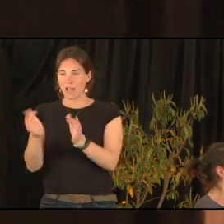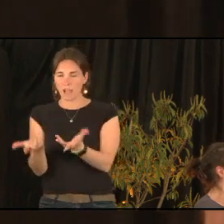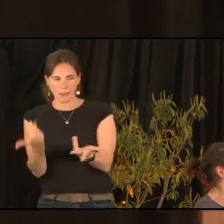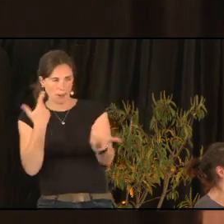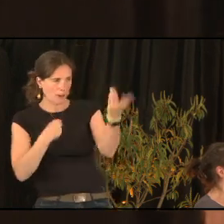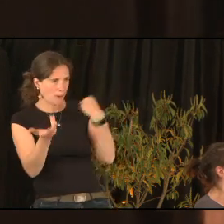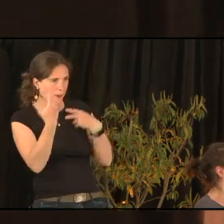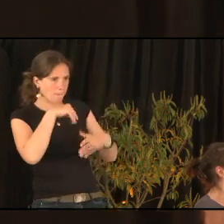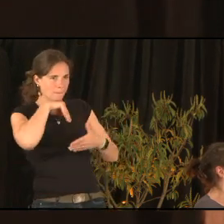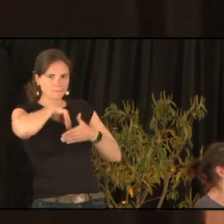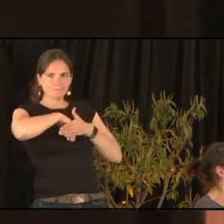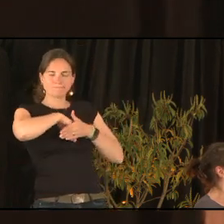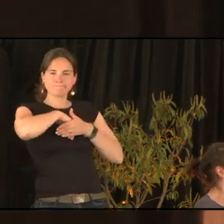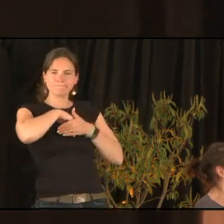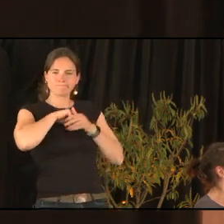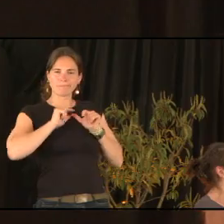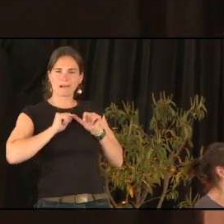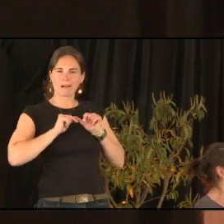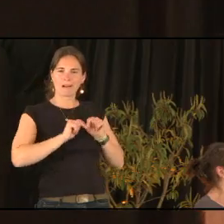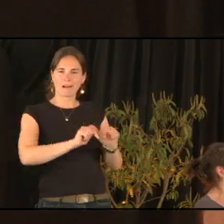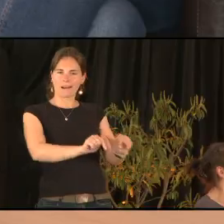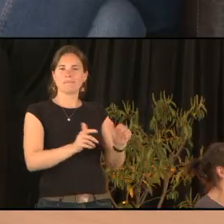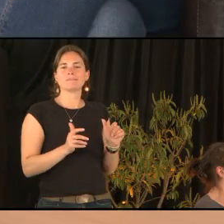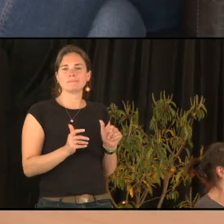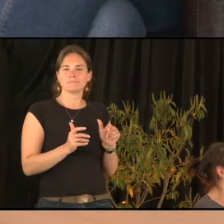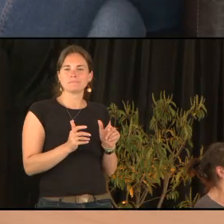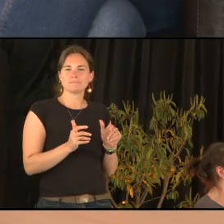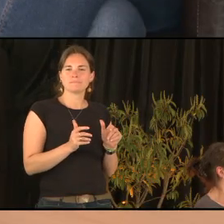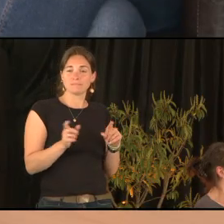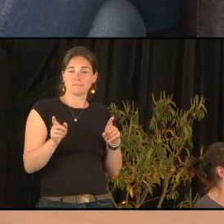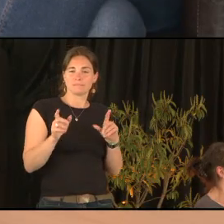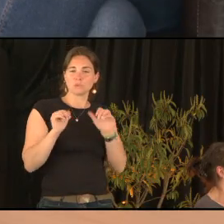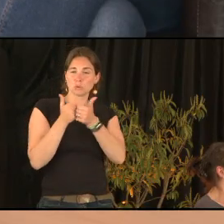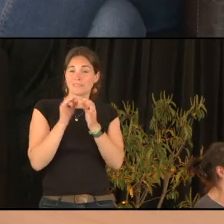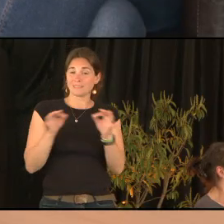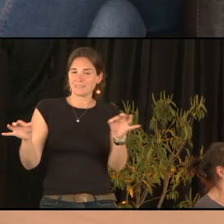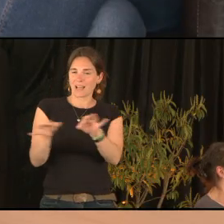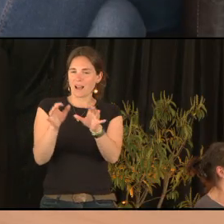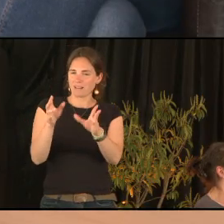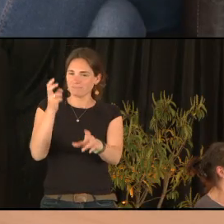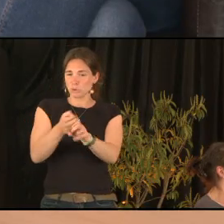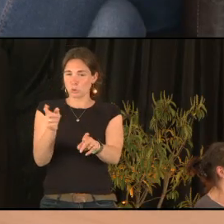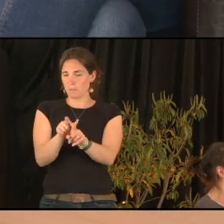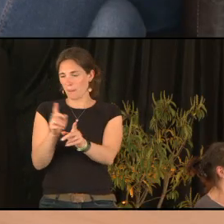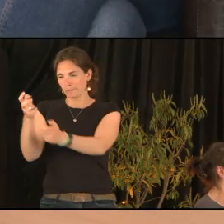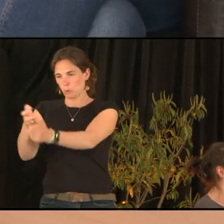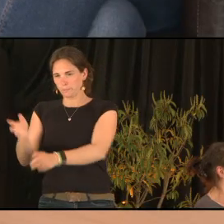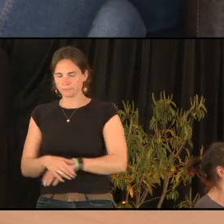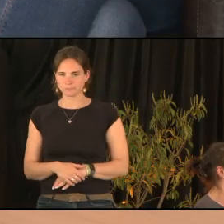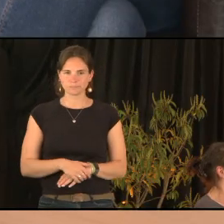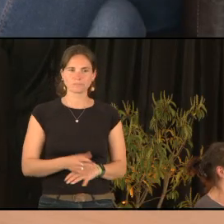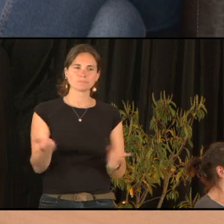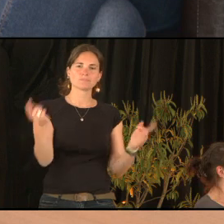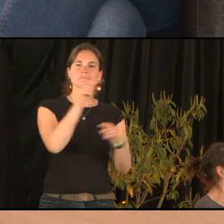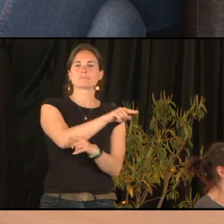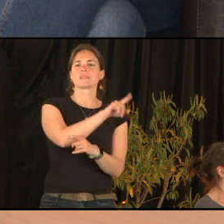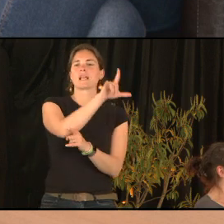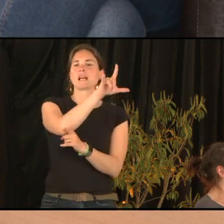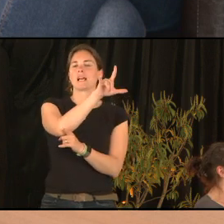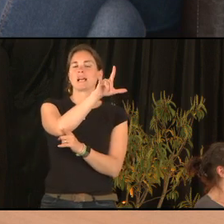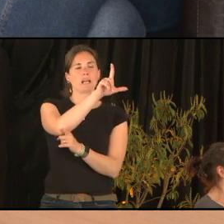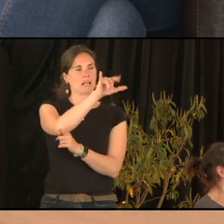jamais, et ce qui m'habite comme questionnement politique, anthropologique, etc. Et donc assez vite le jeu s'était